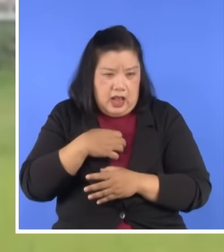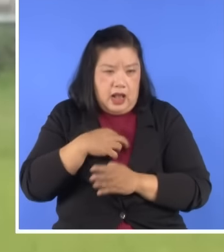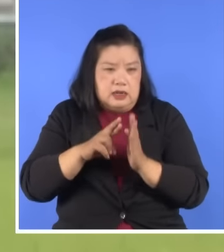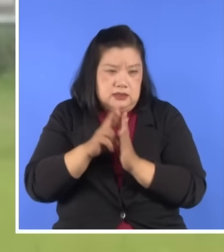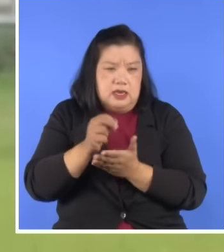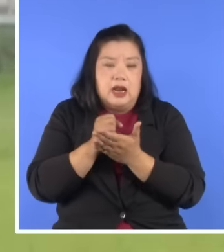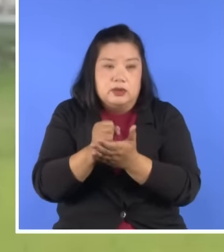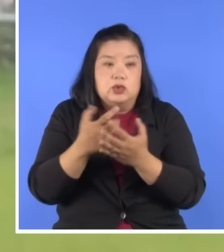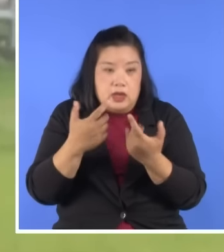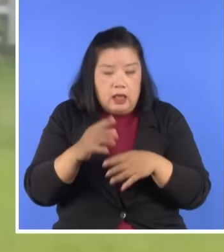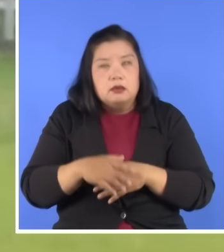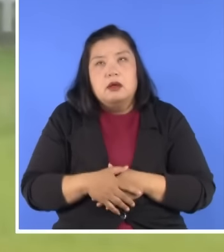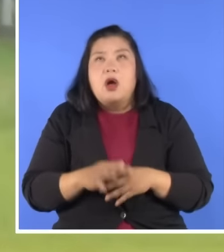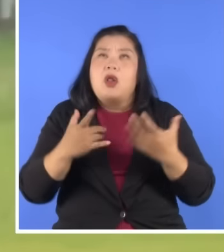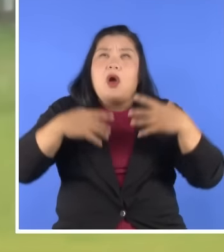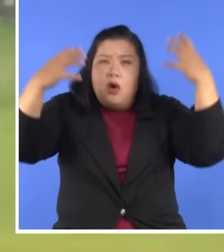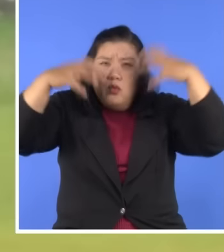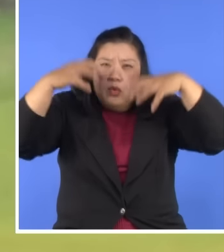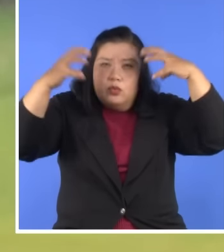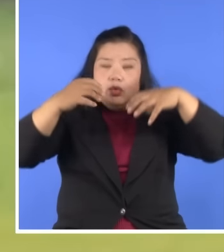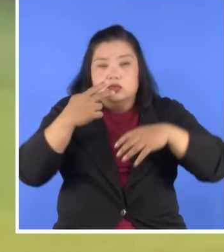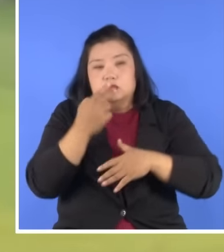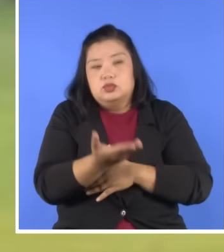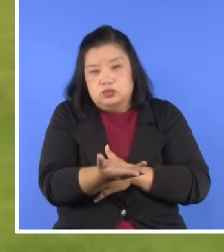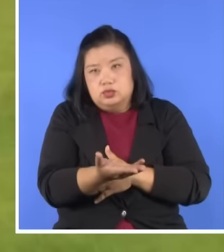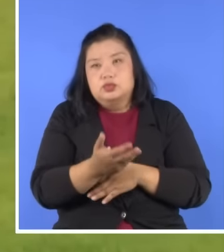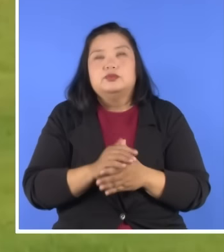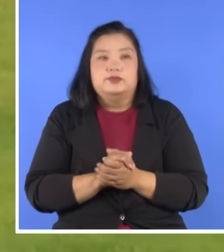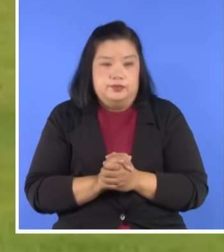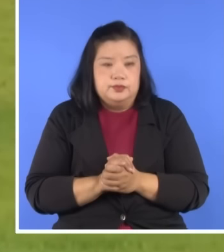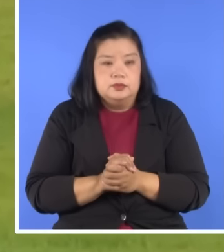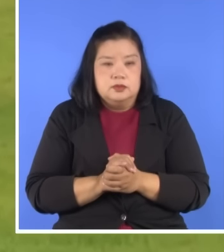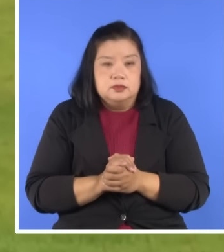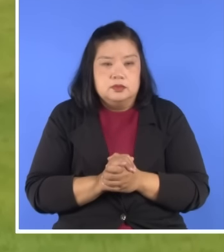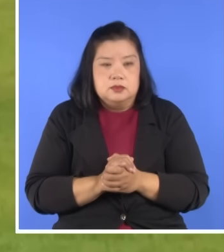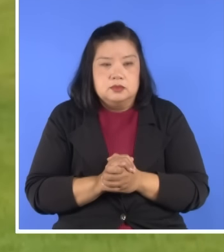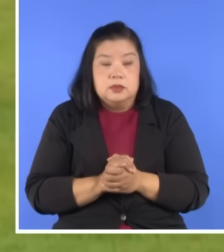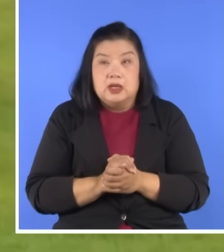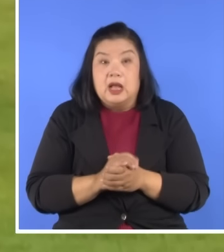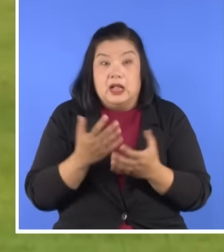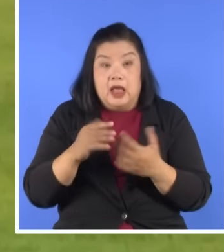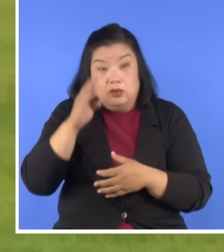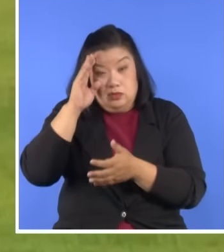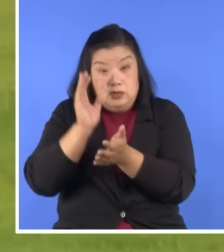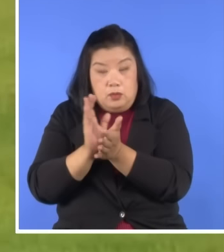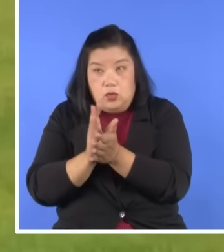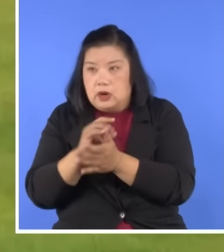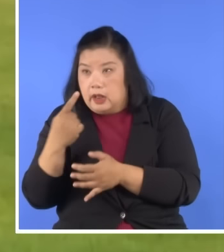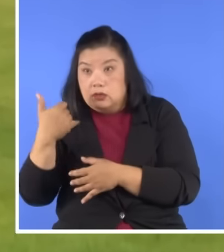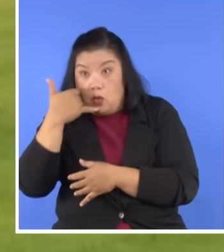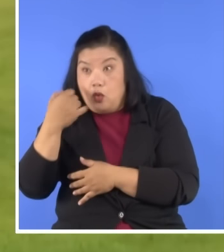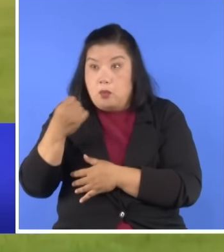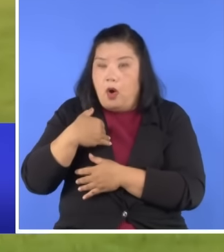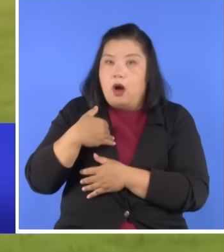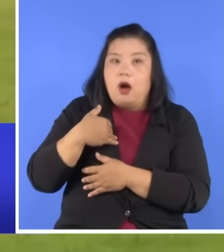ยืนอยู่กลางสนามแบบนี้ฝนก็ตกพรำๆด้วยนะคะครับตำรวจหลังจากได้รับแจ้งเขาก็ไปที่สนามฟุตบอลภายในมหาวิทยาลัย